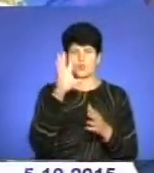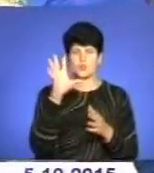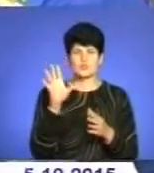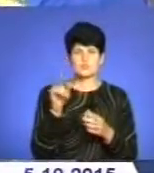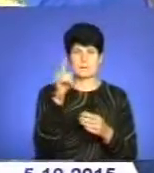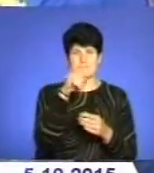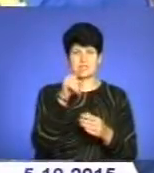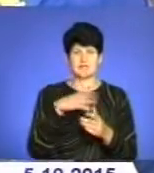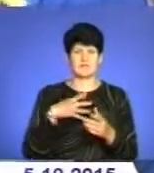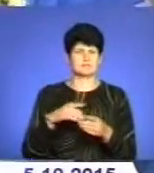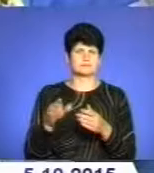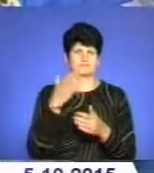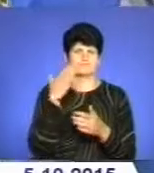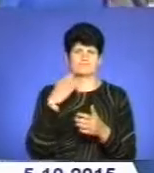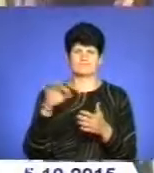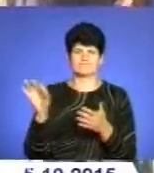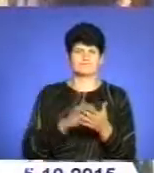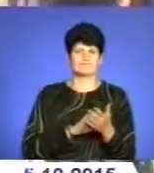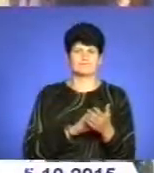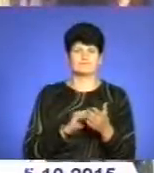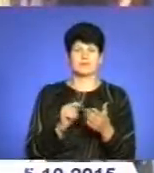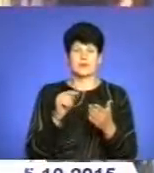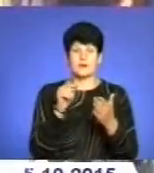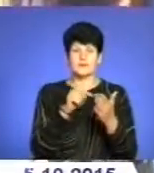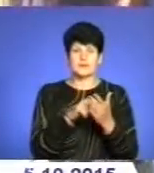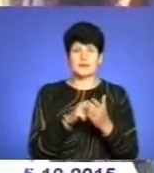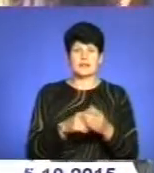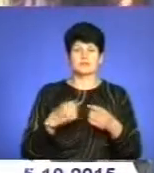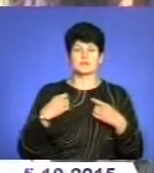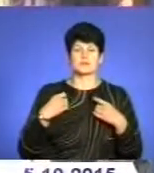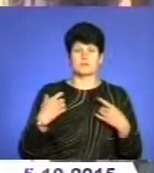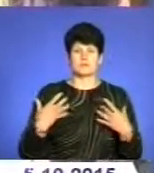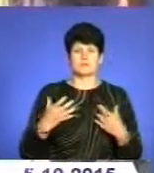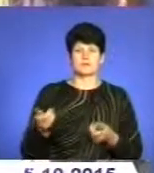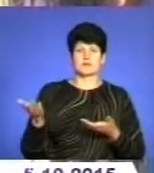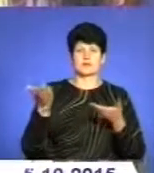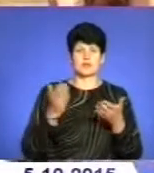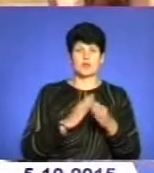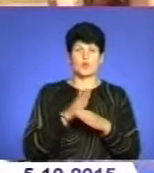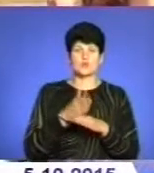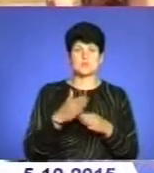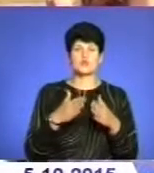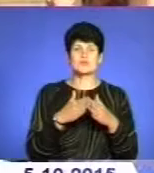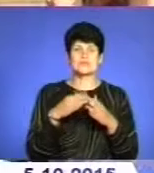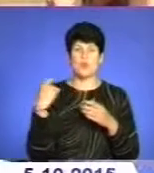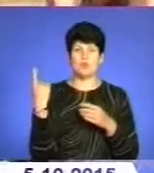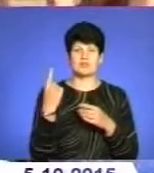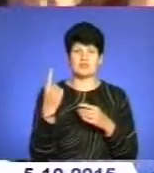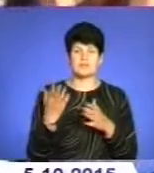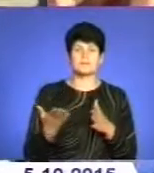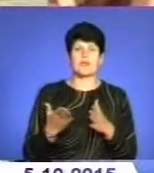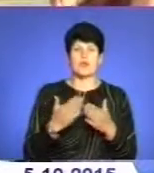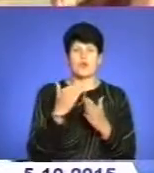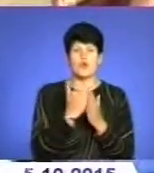нам підкорились з першого разу. На урочисті святкування запросили гостей із сусідніх областей. У програмі заходу